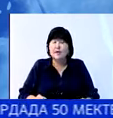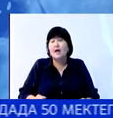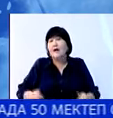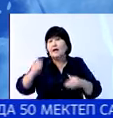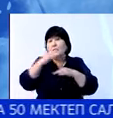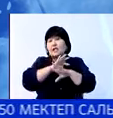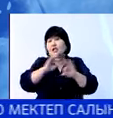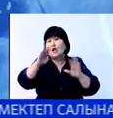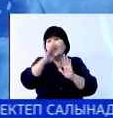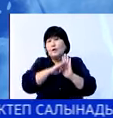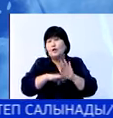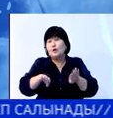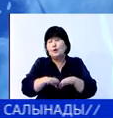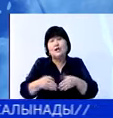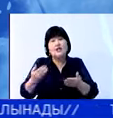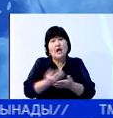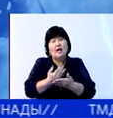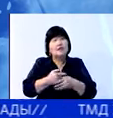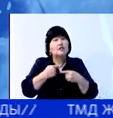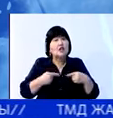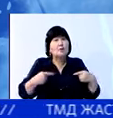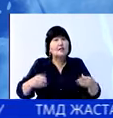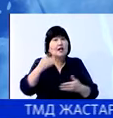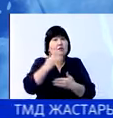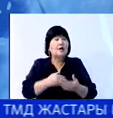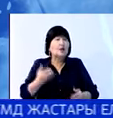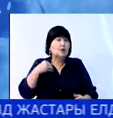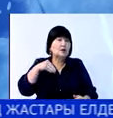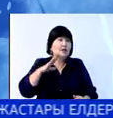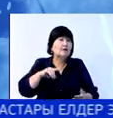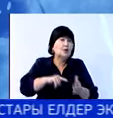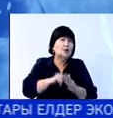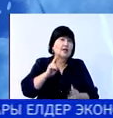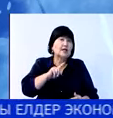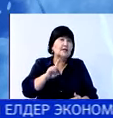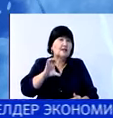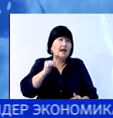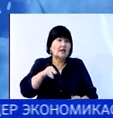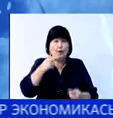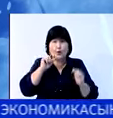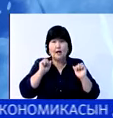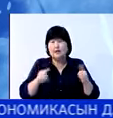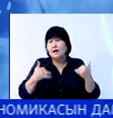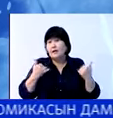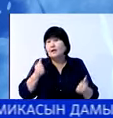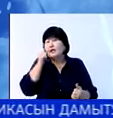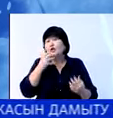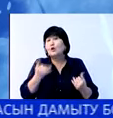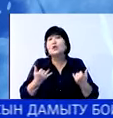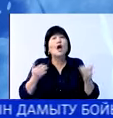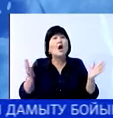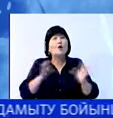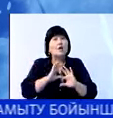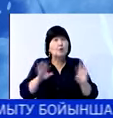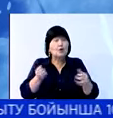Кешкі шығарылым реті осындай. Біздің жаңалықтарымызды және басқа да бағдарламаларымызды Қызылорда tv.kz сайтымыздан көре аласыздар. Ал енді ертеңгі күнге арналған ауа